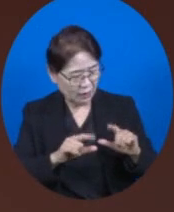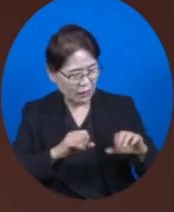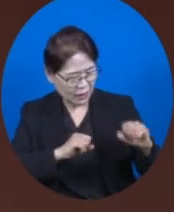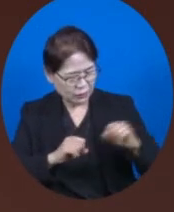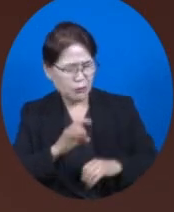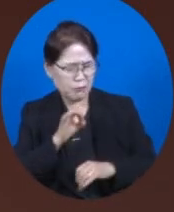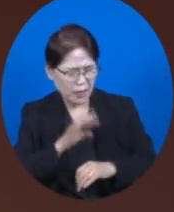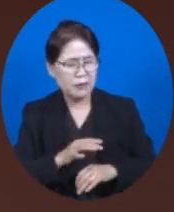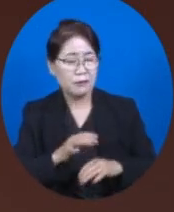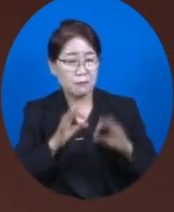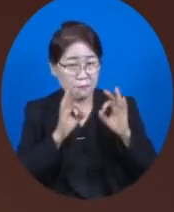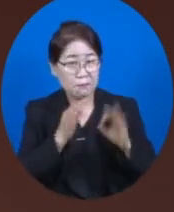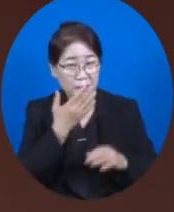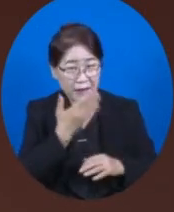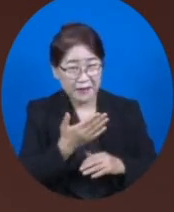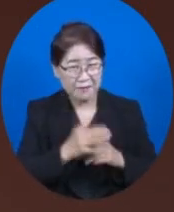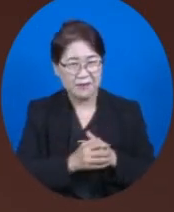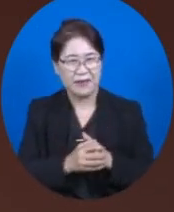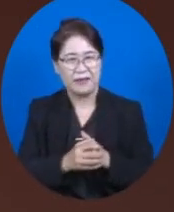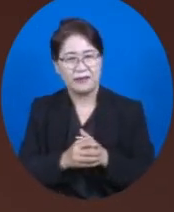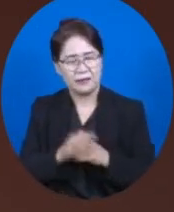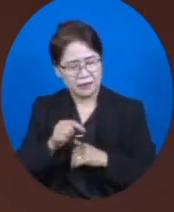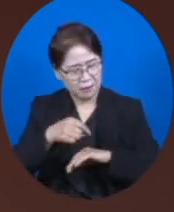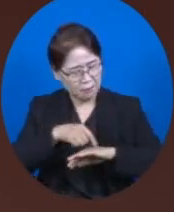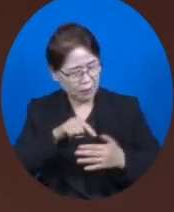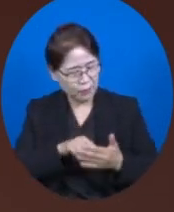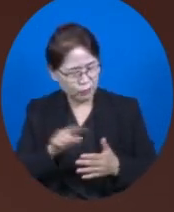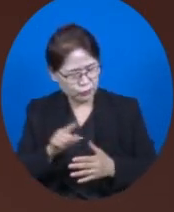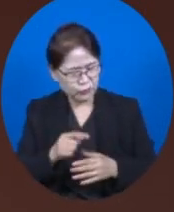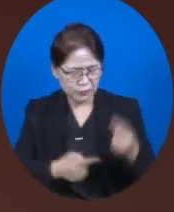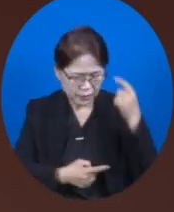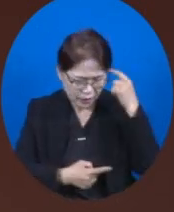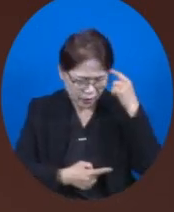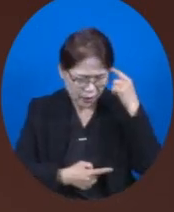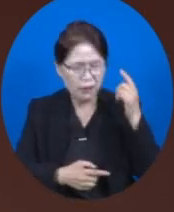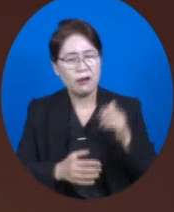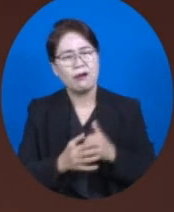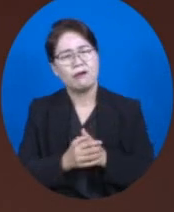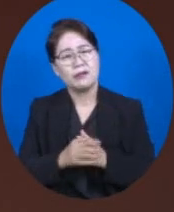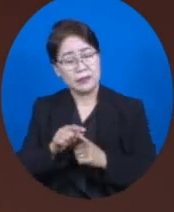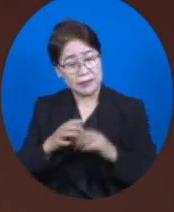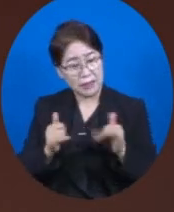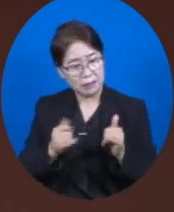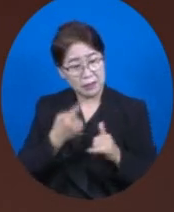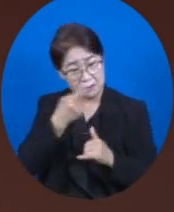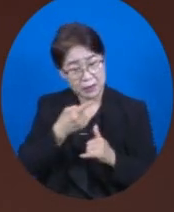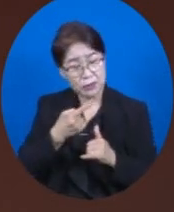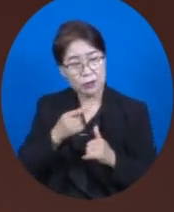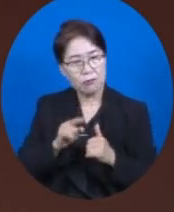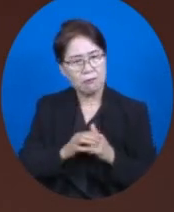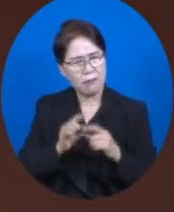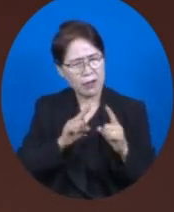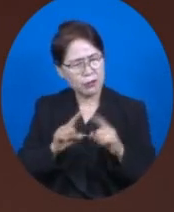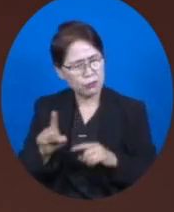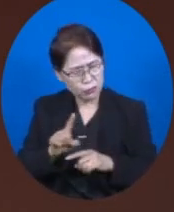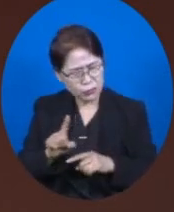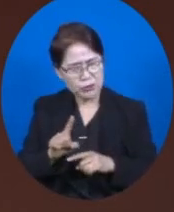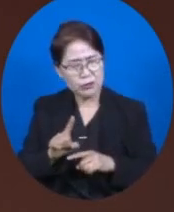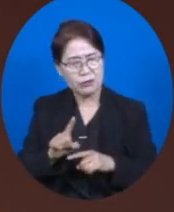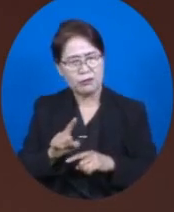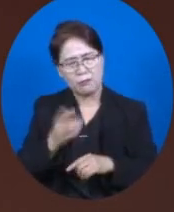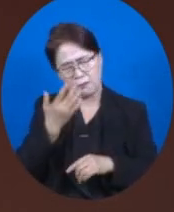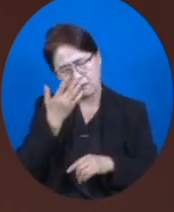행동만을 보잖아요 그 사람의 마음속에 무슨 생각을 하고 있는지 그 사람의 입에서 나오는 말이 무엇인지